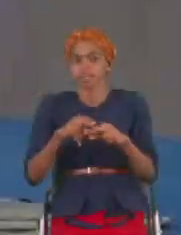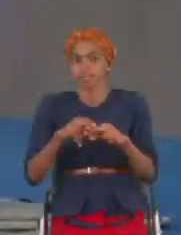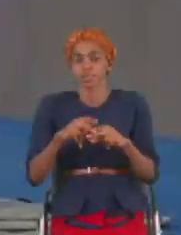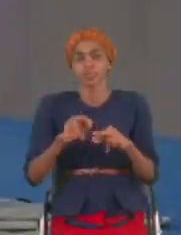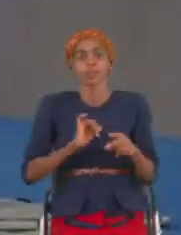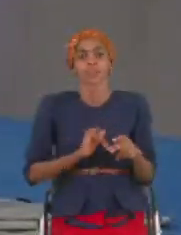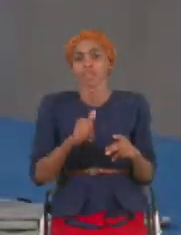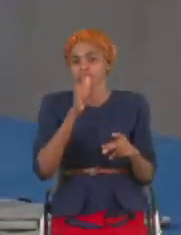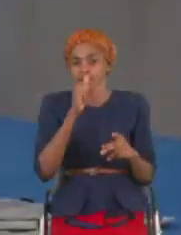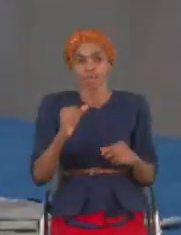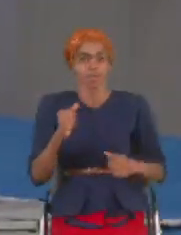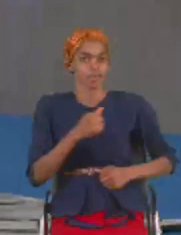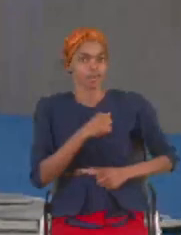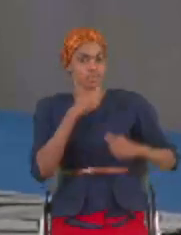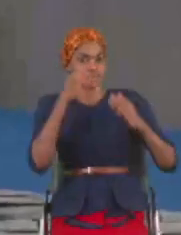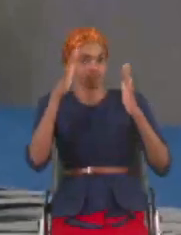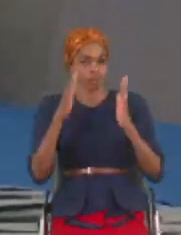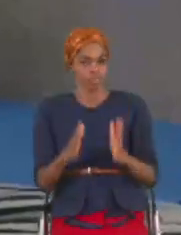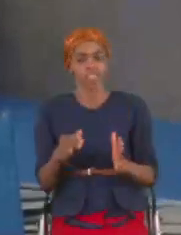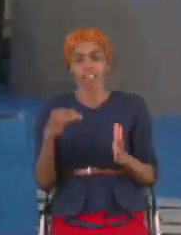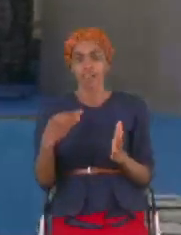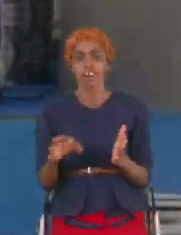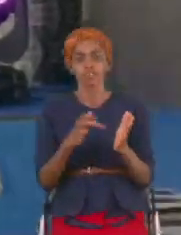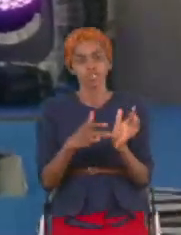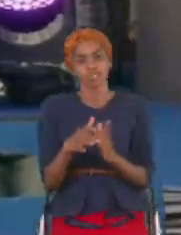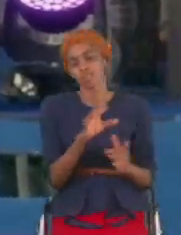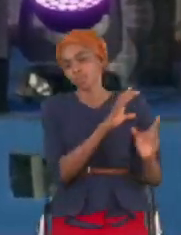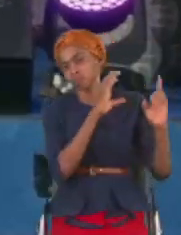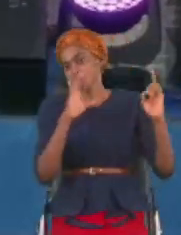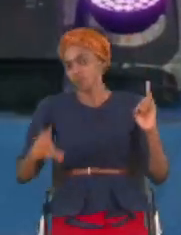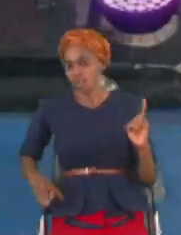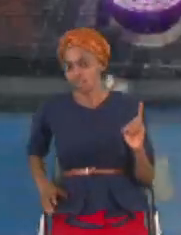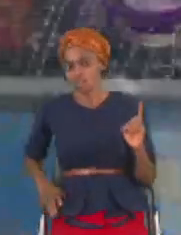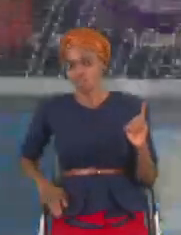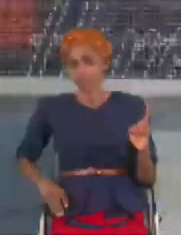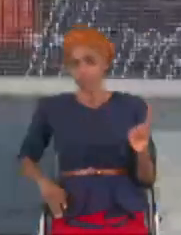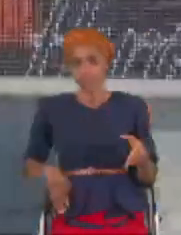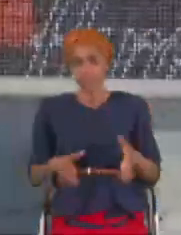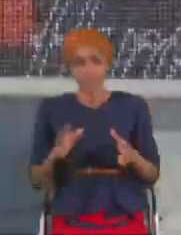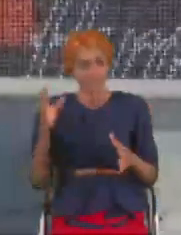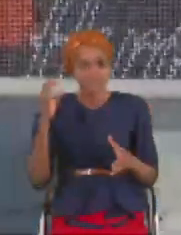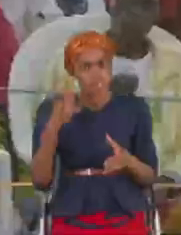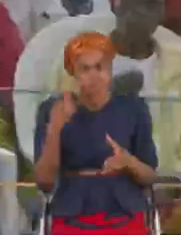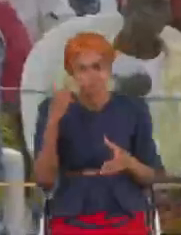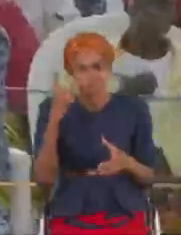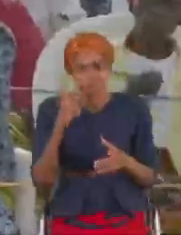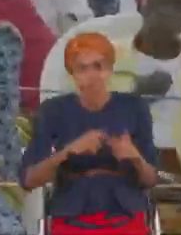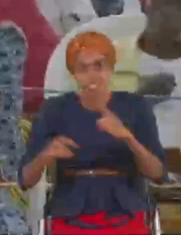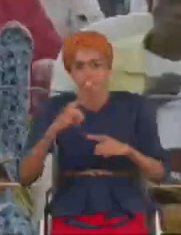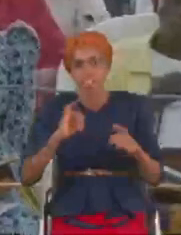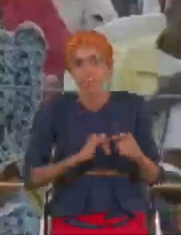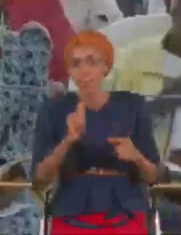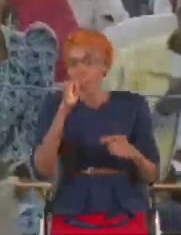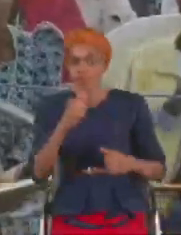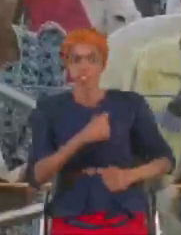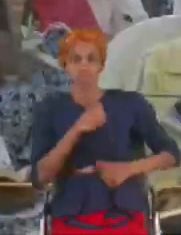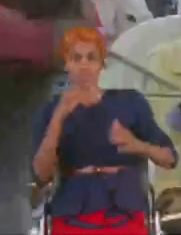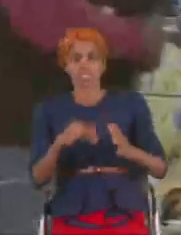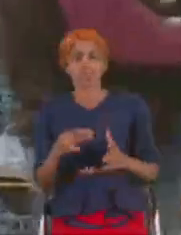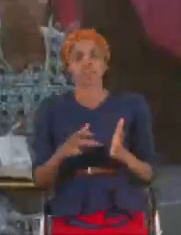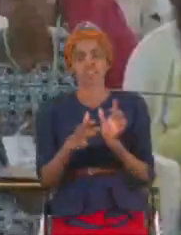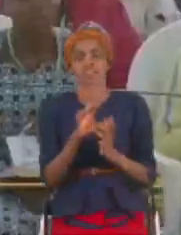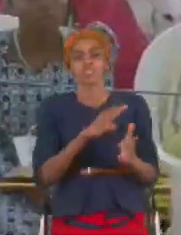et je suis un soldat de jésus christ heures d'ouverture et entendre ce que